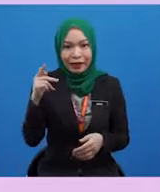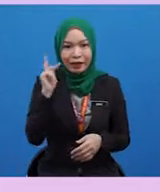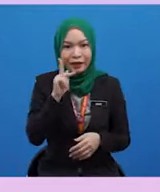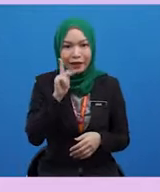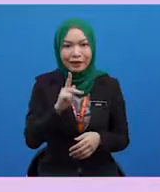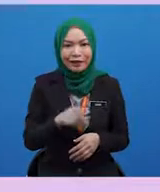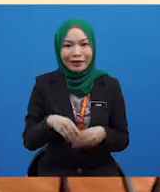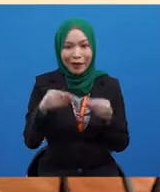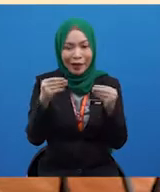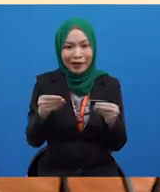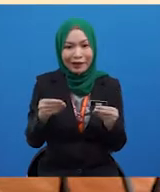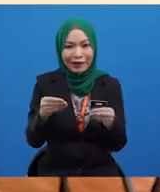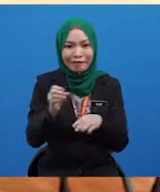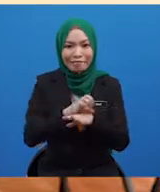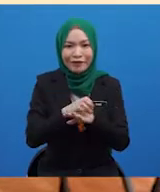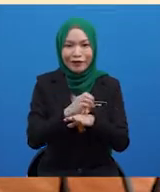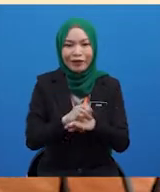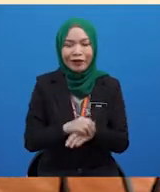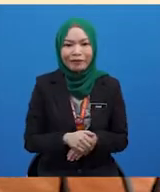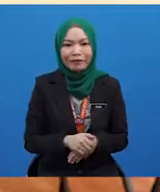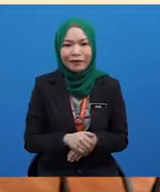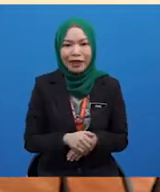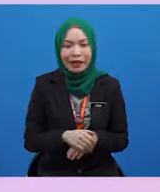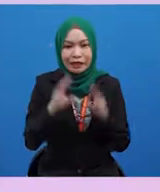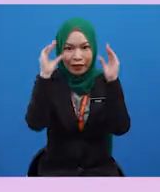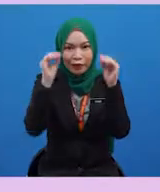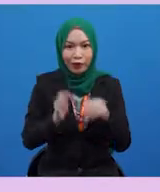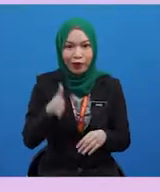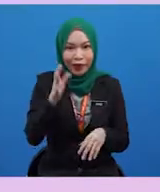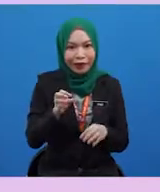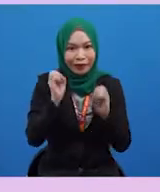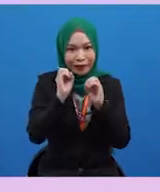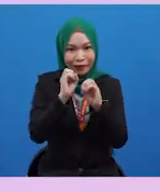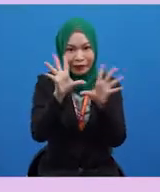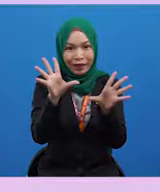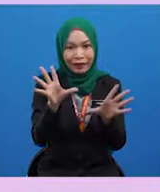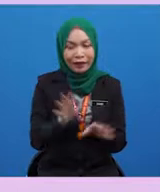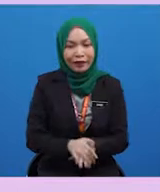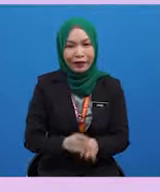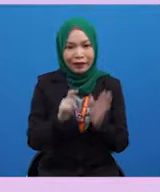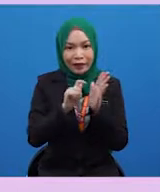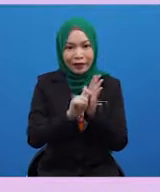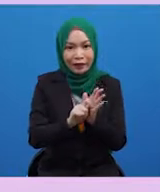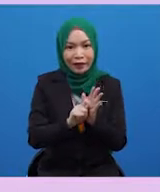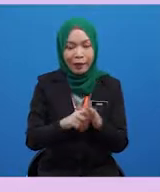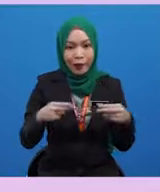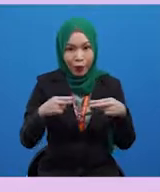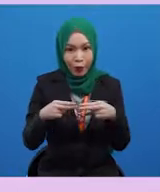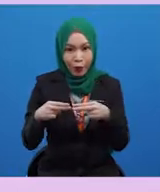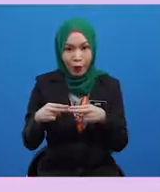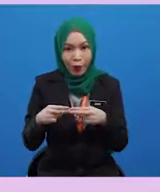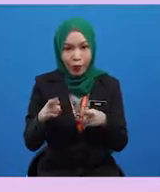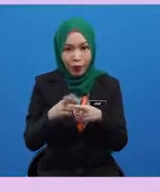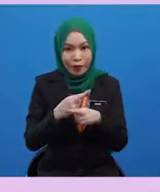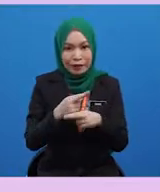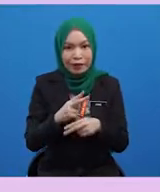coklat. Selanjutnya, cikgu akan terangkan pula penanda penghubung kesimpulan. Penanda